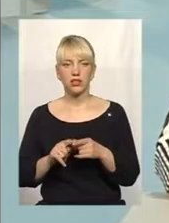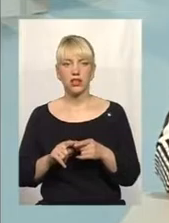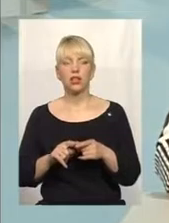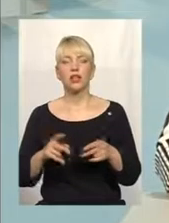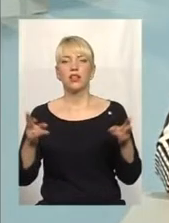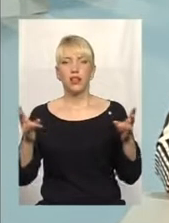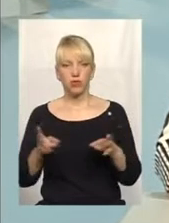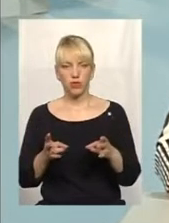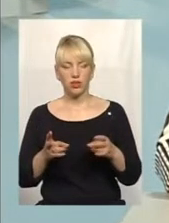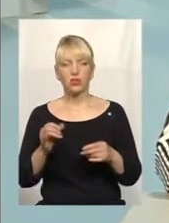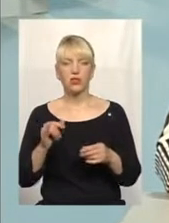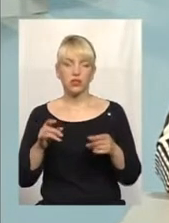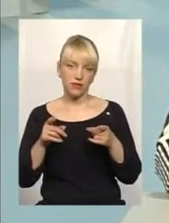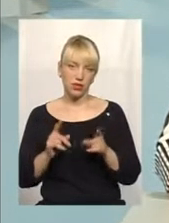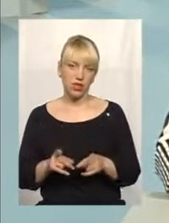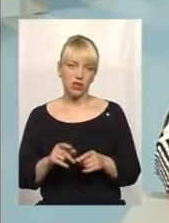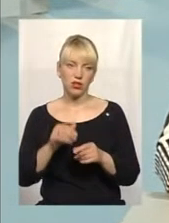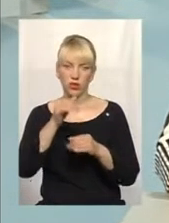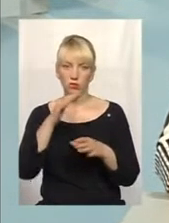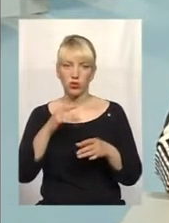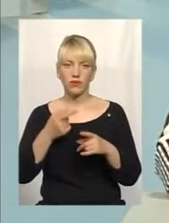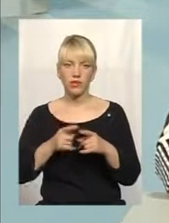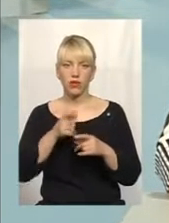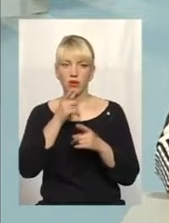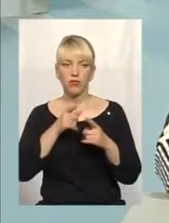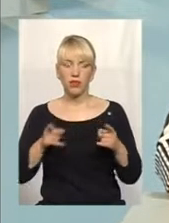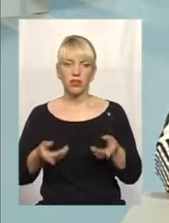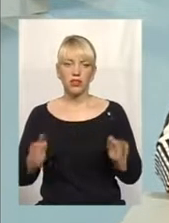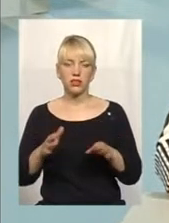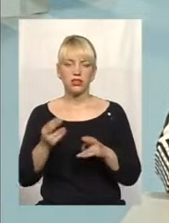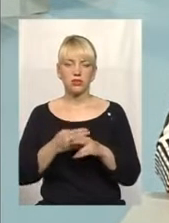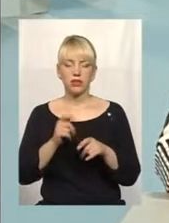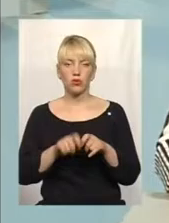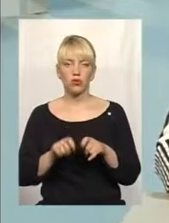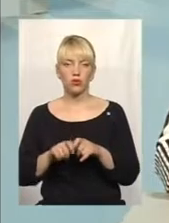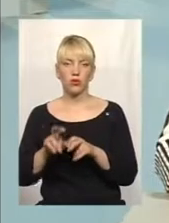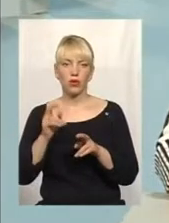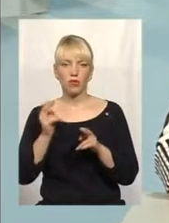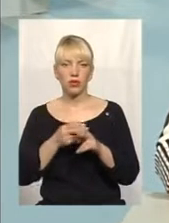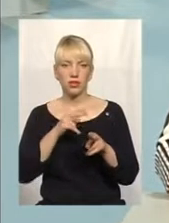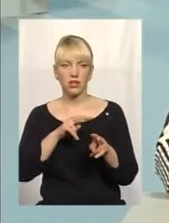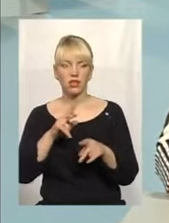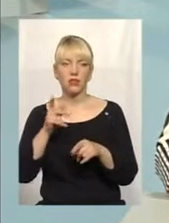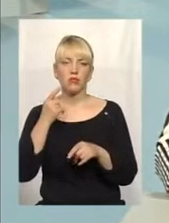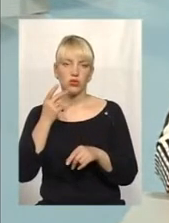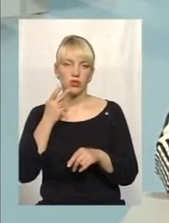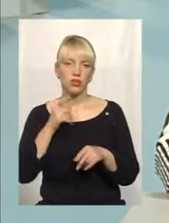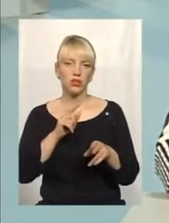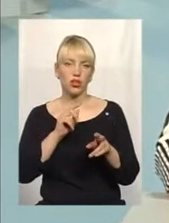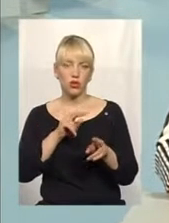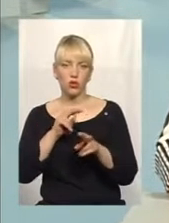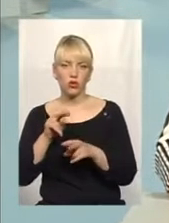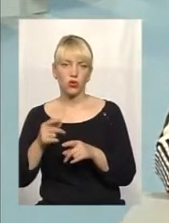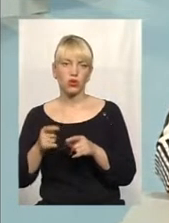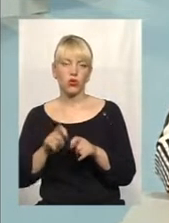просто необхідно. Ну і, звичайно, не можна в цей період дитину залишити без контролю, без нагляду. Це постійний контроль. Да, дитина може там